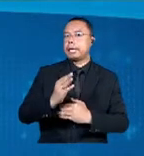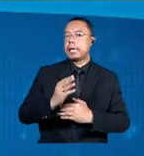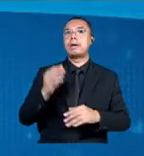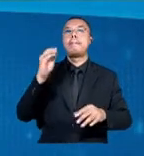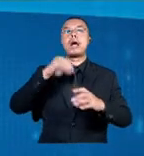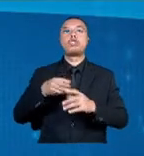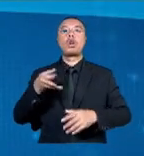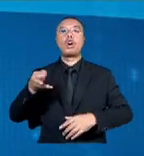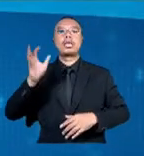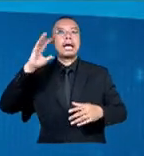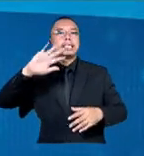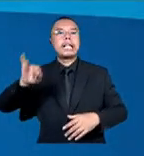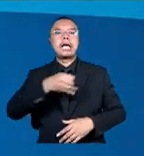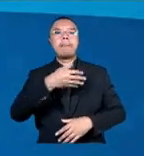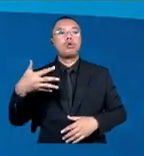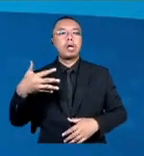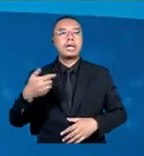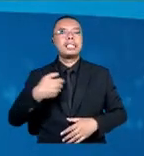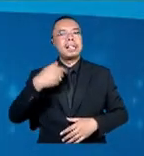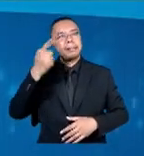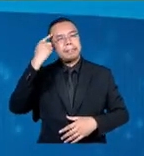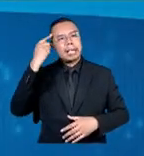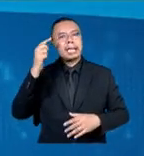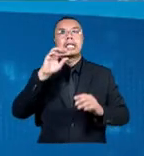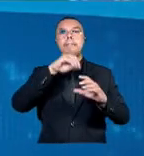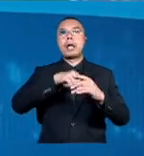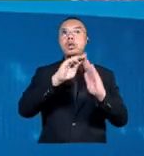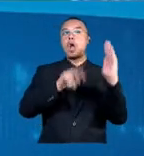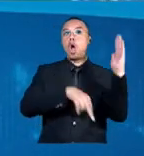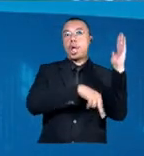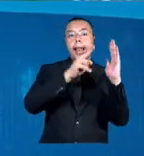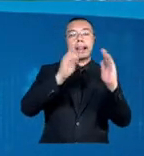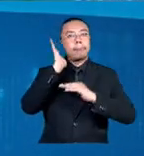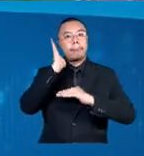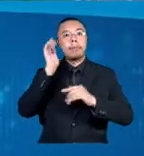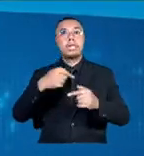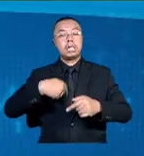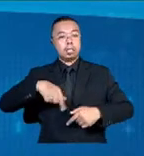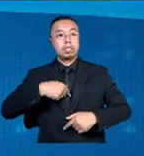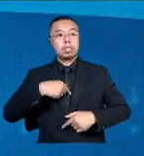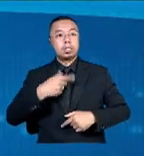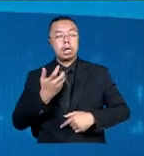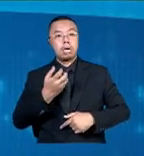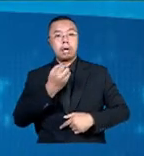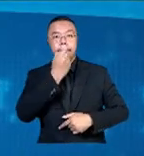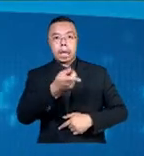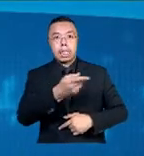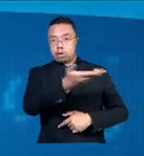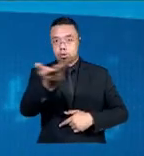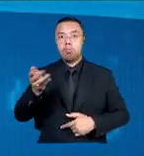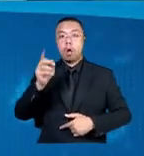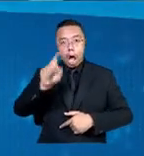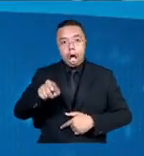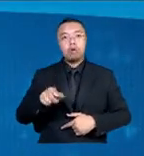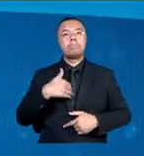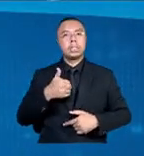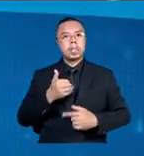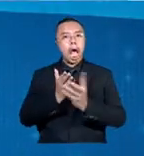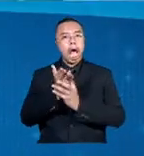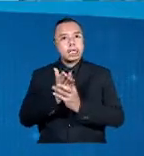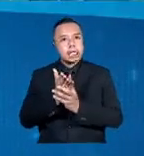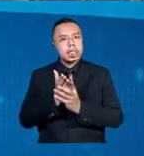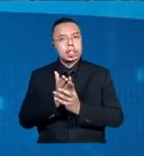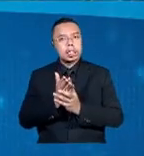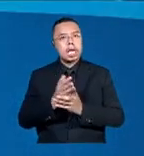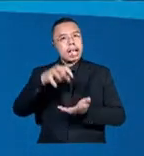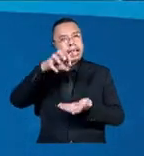Jayapura itu yang kita lakukan. Juga di hotel-hotel ya, kita saya minta mereka harus membuat tempat-tempat